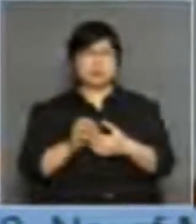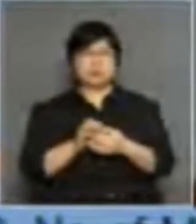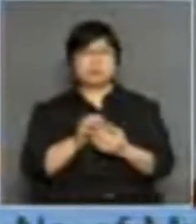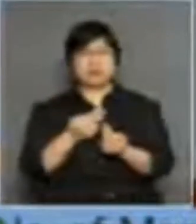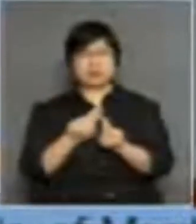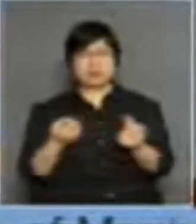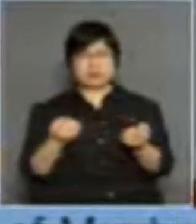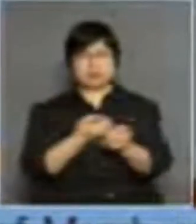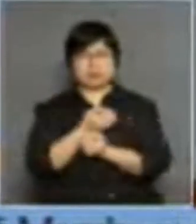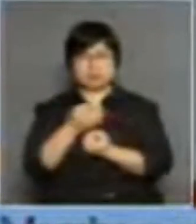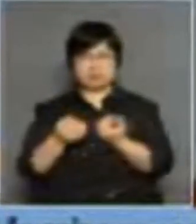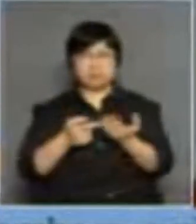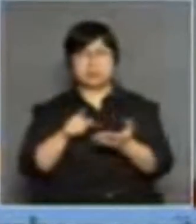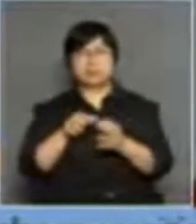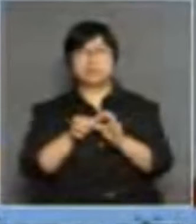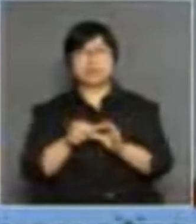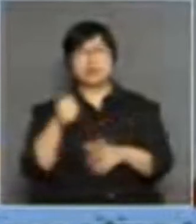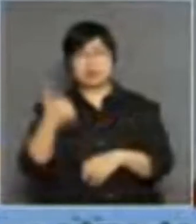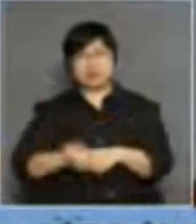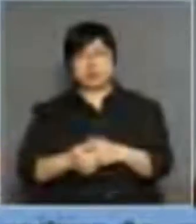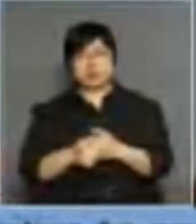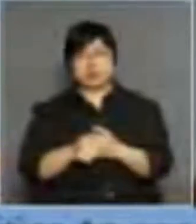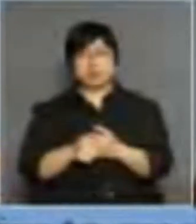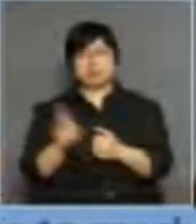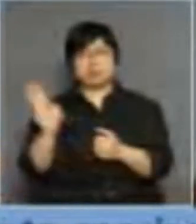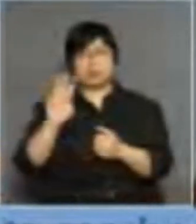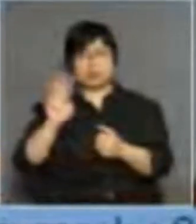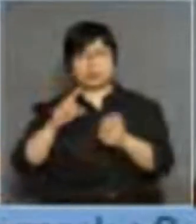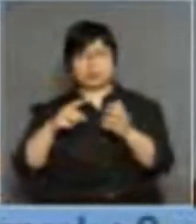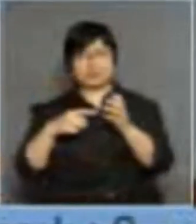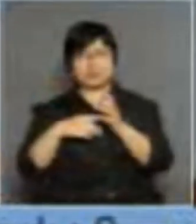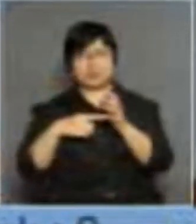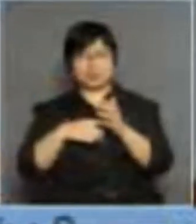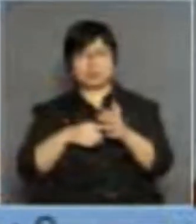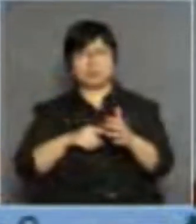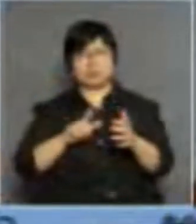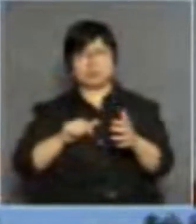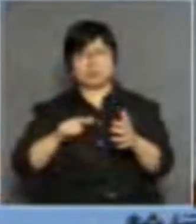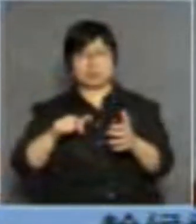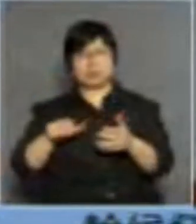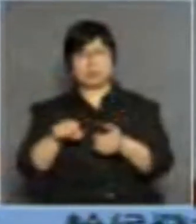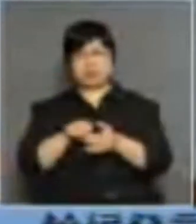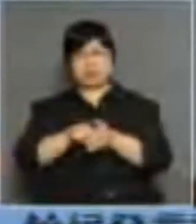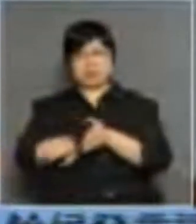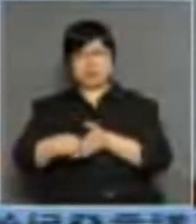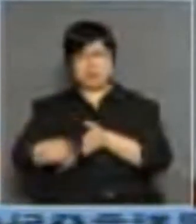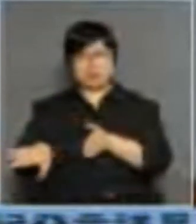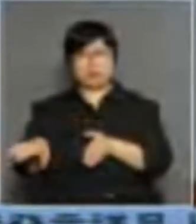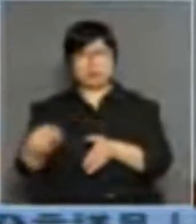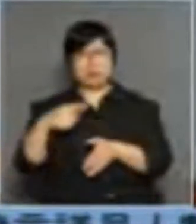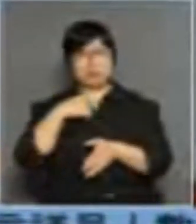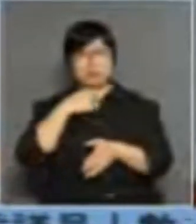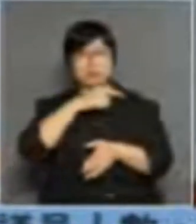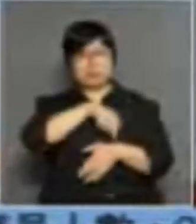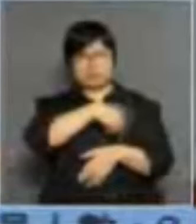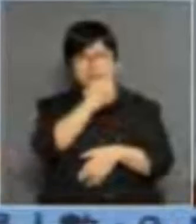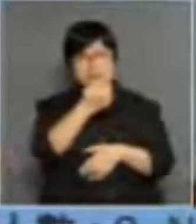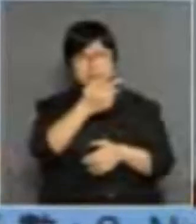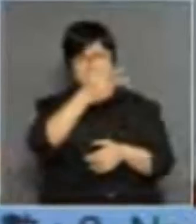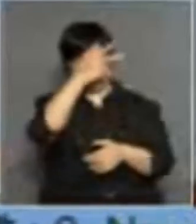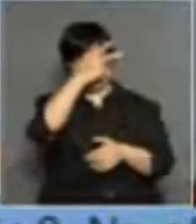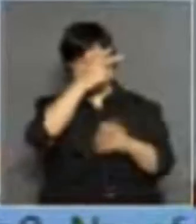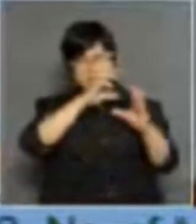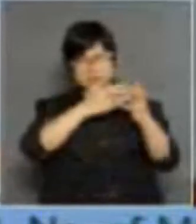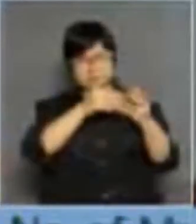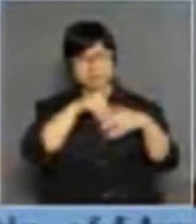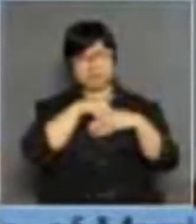園是有關的啦。那你水電排污系統是要向其他的政府部門去